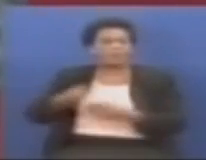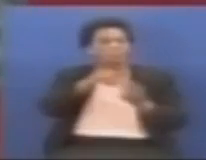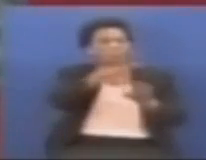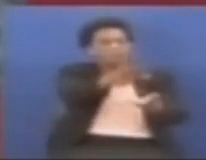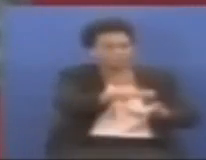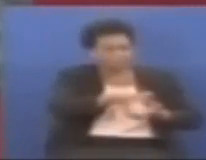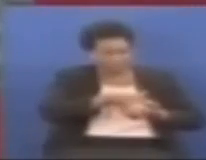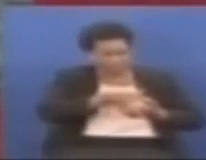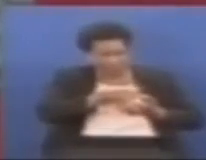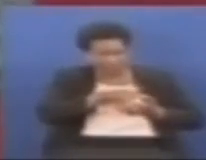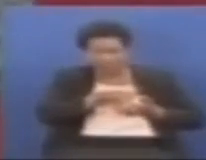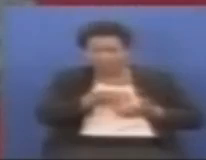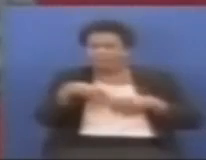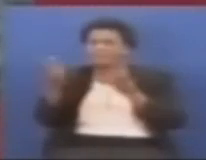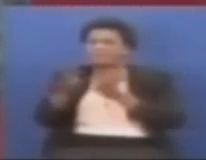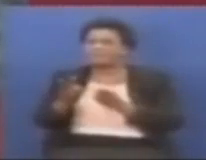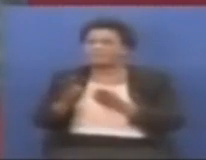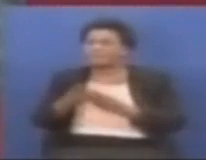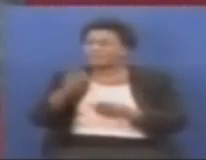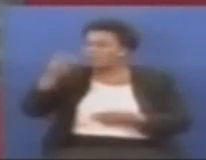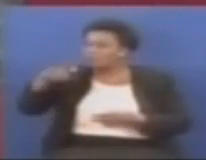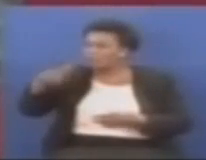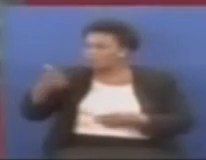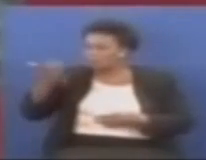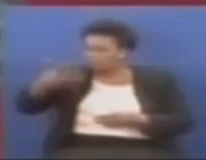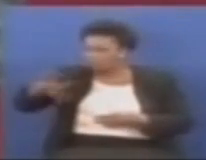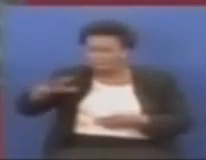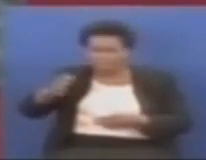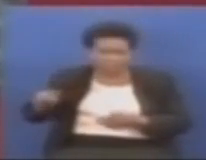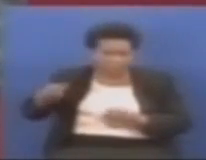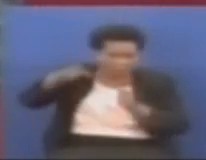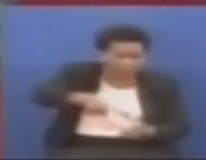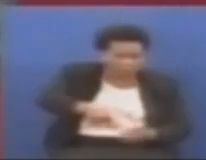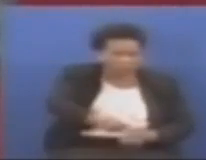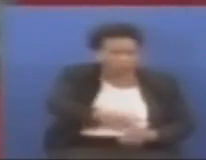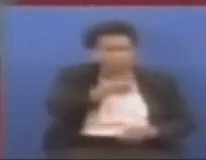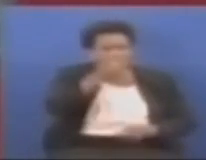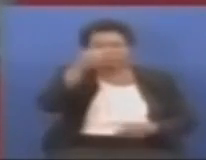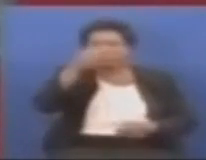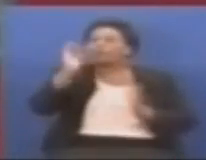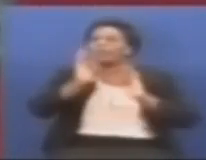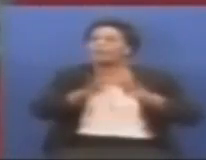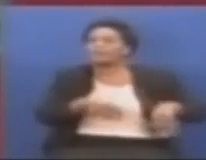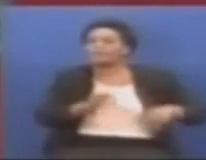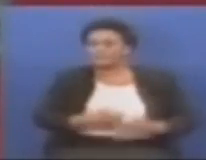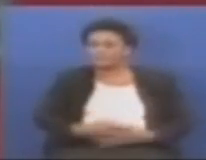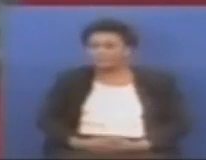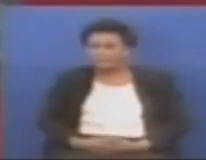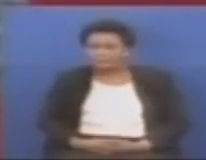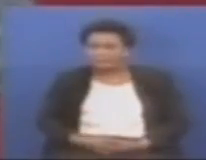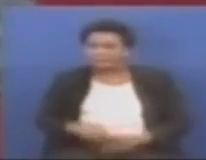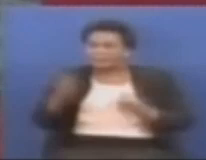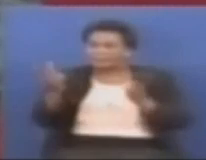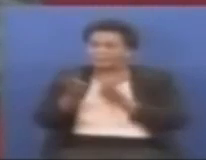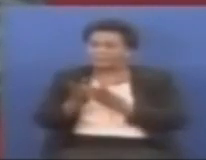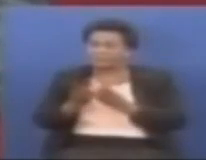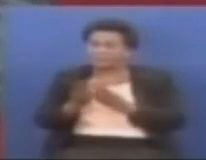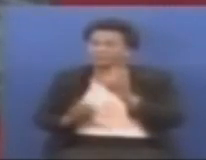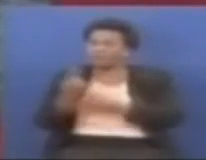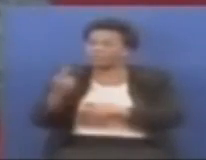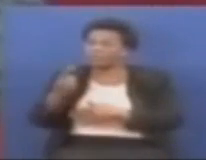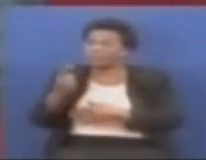Ni kuona Mheshimiwa Jerome Banausi, uliza swali lako. Mheshimiwa Spika, nashukuru kwa kunipa